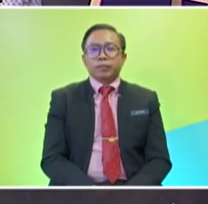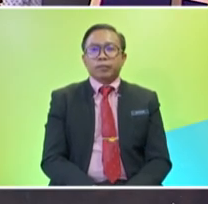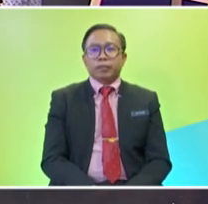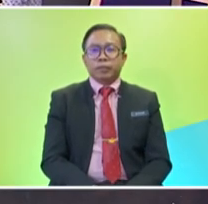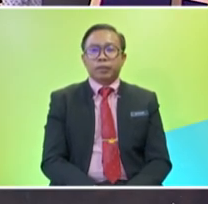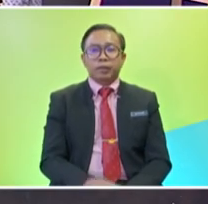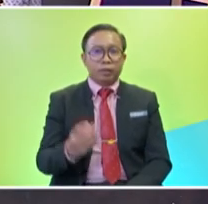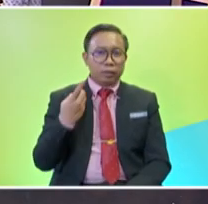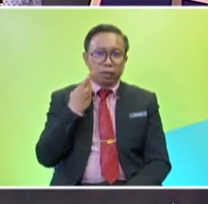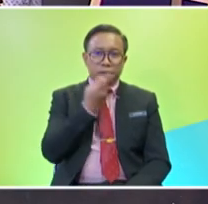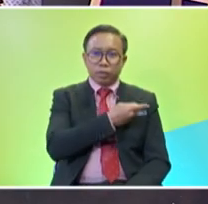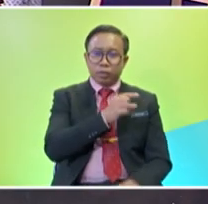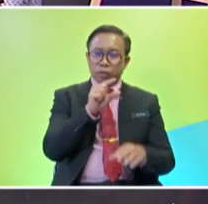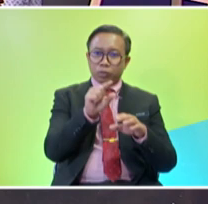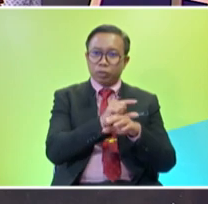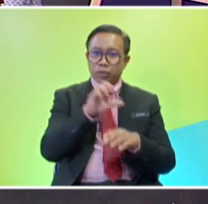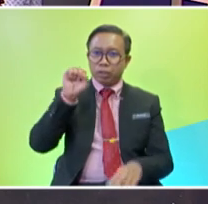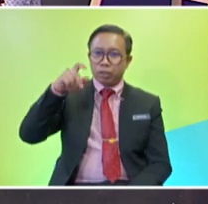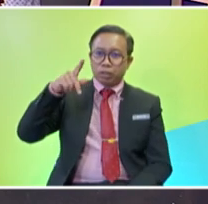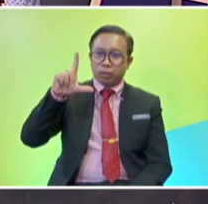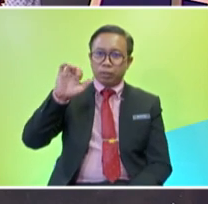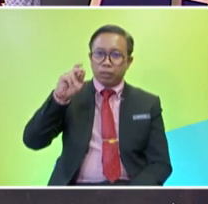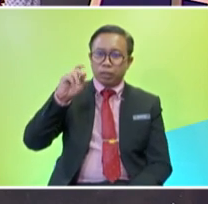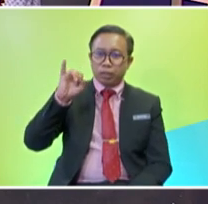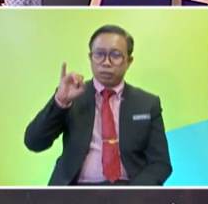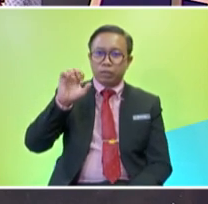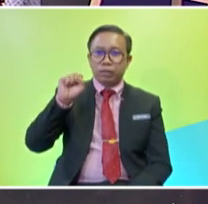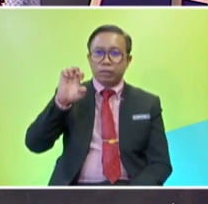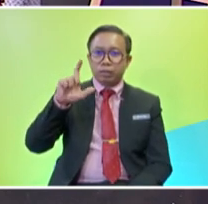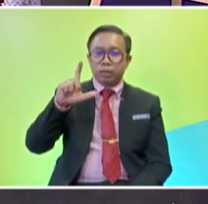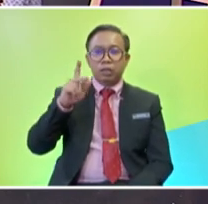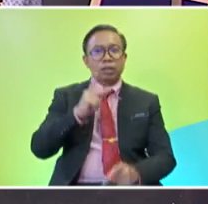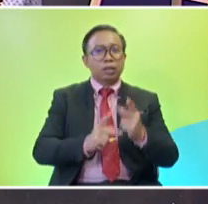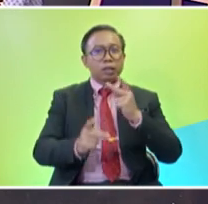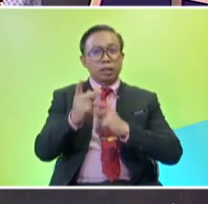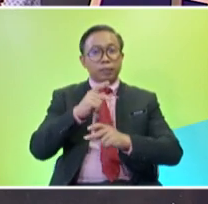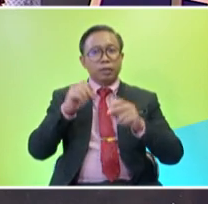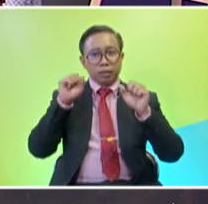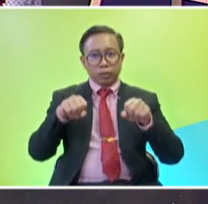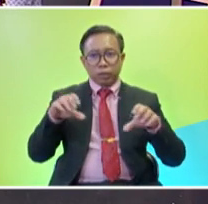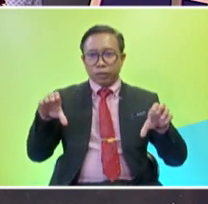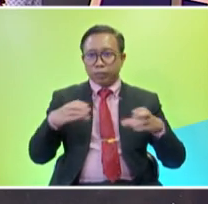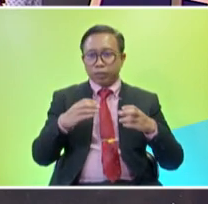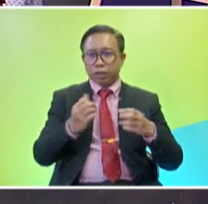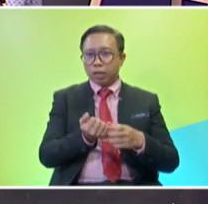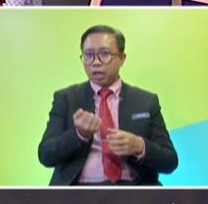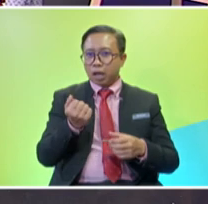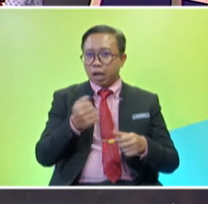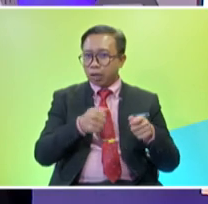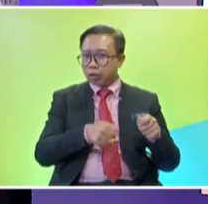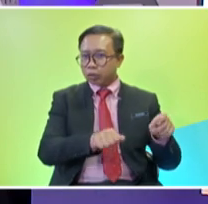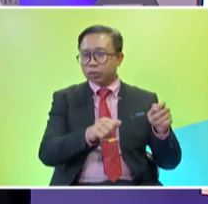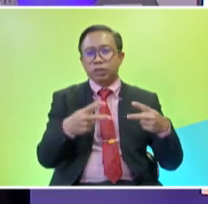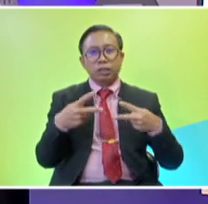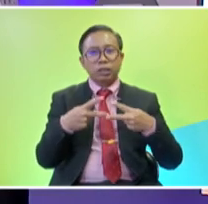kita gunakan aplikasi sel kimia tadi yang boleh menghasilkan arus elektrik oke